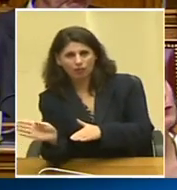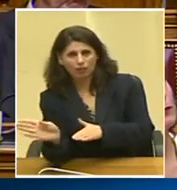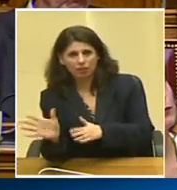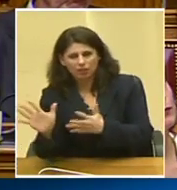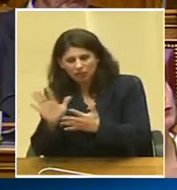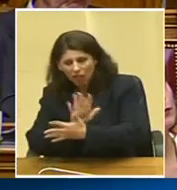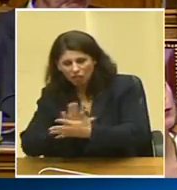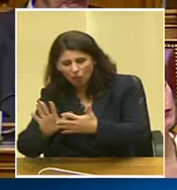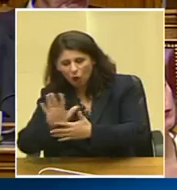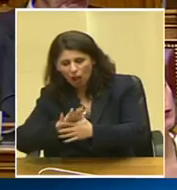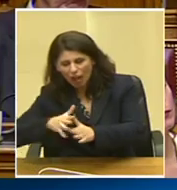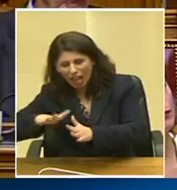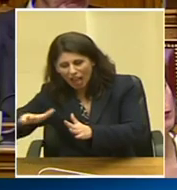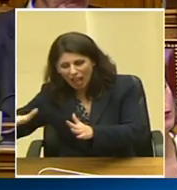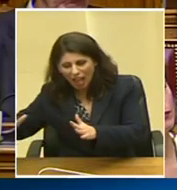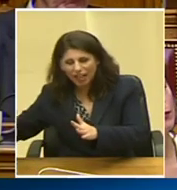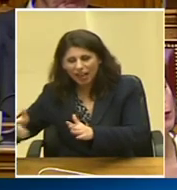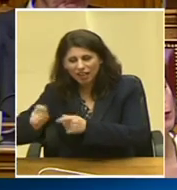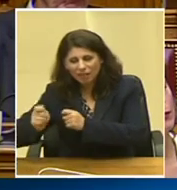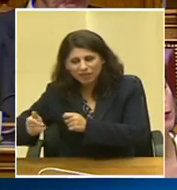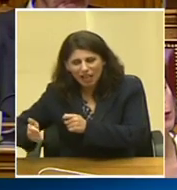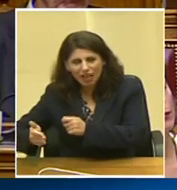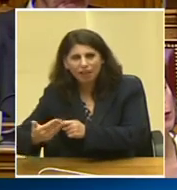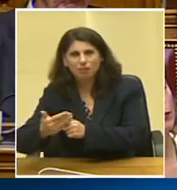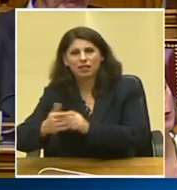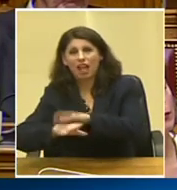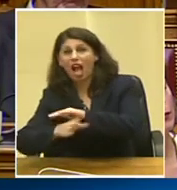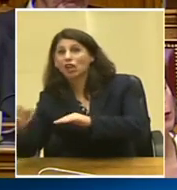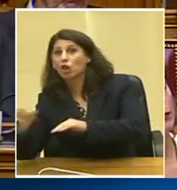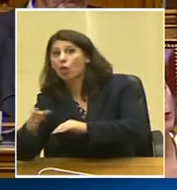νερά ενός ακροδεξιού ακροατηρίου, όμως